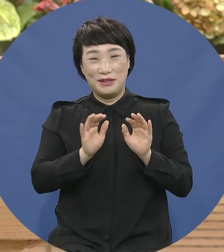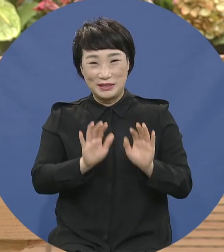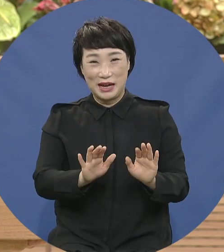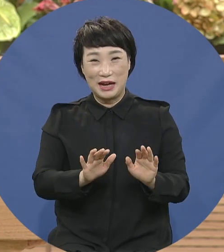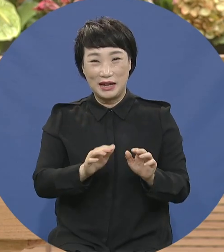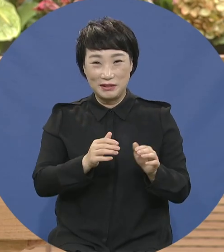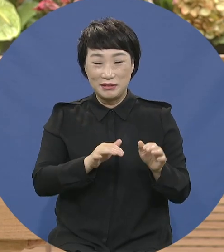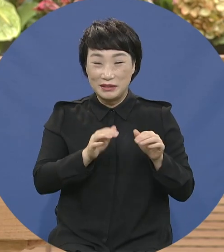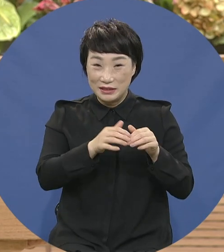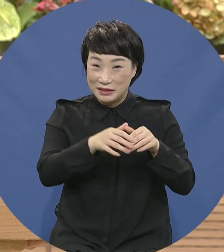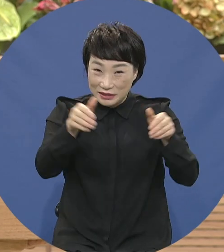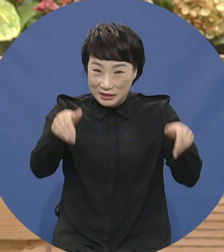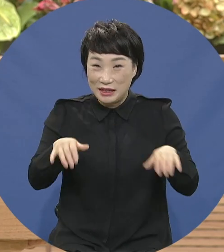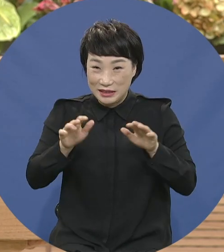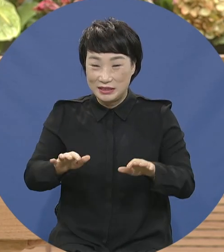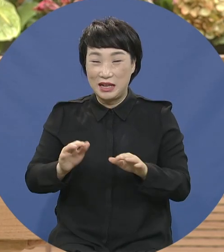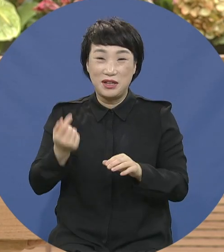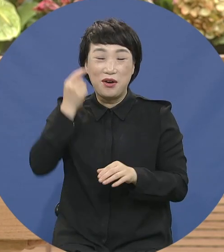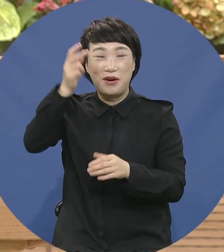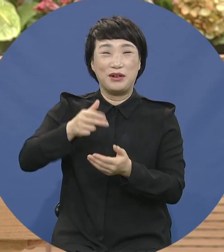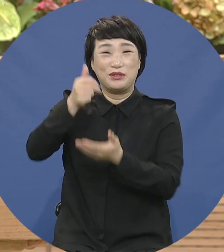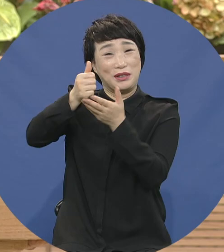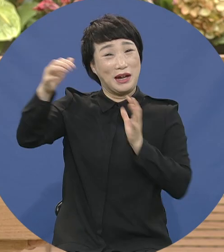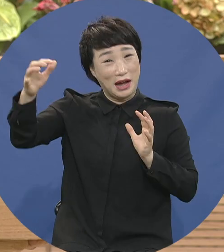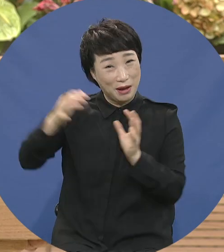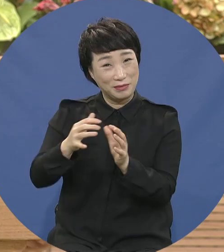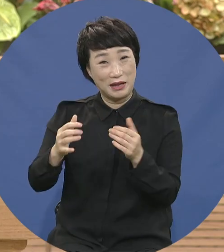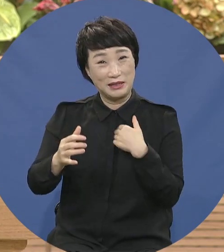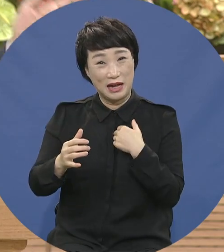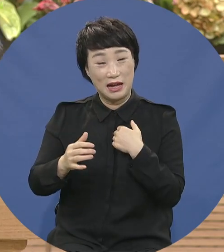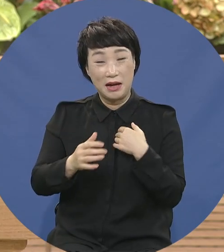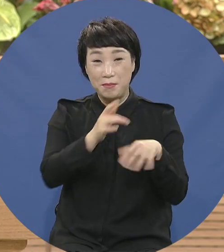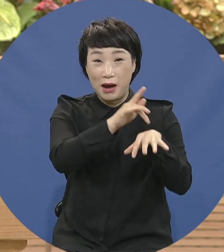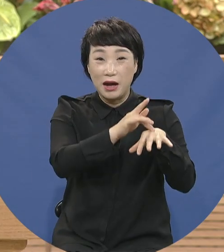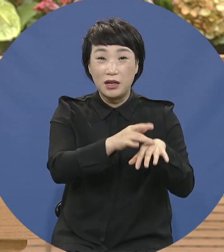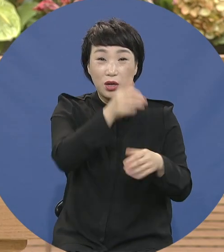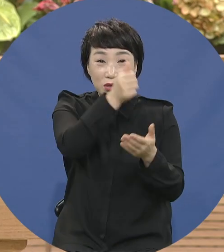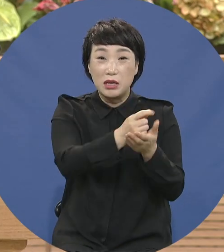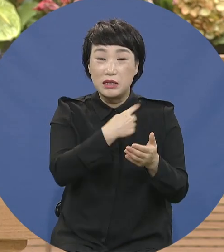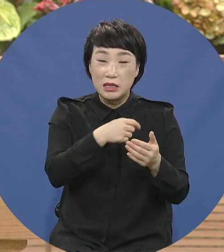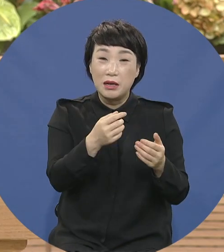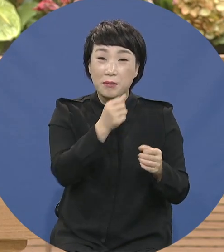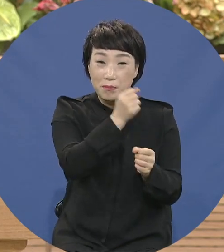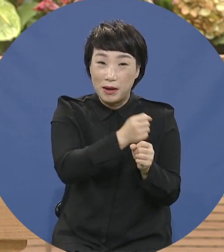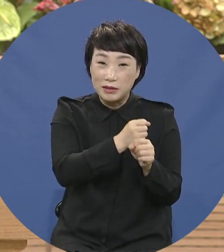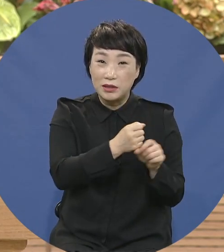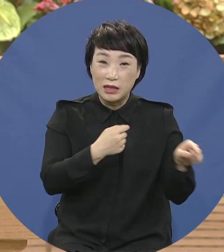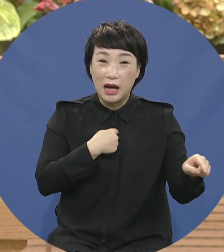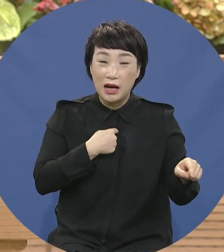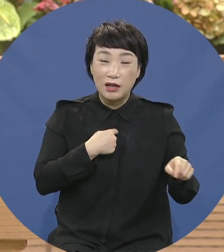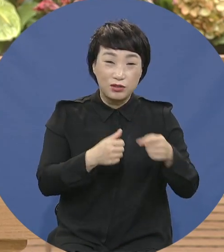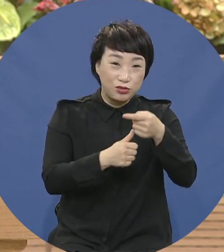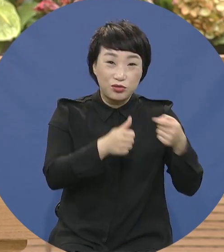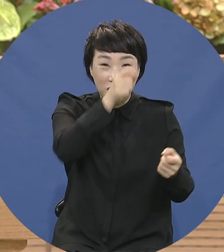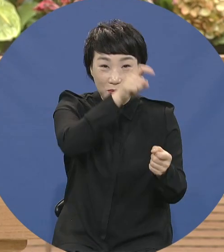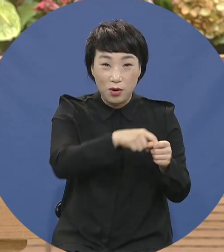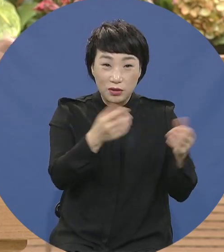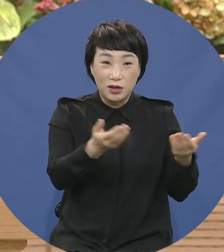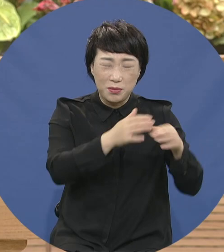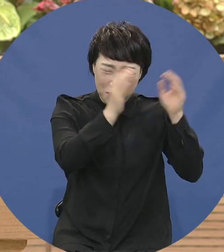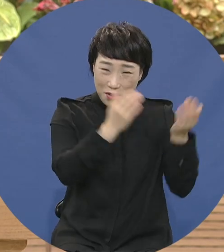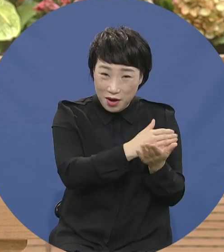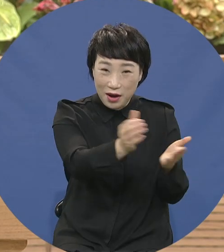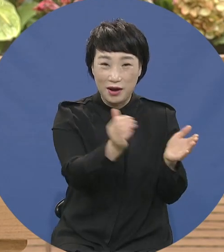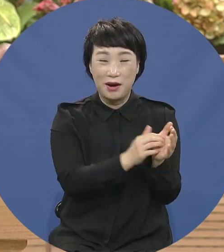승리하면서 영광스럽게 주님과 더불어 마귀의 죄지킴에 들은 나를 죽이는 역사를